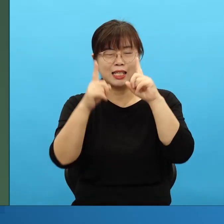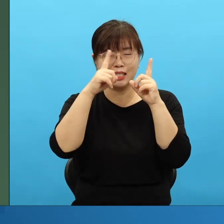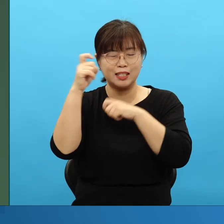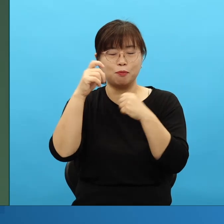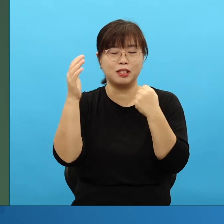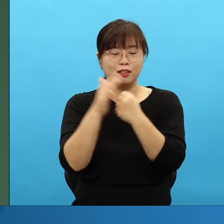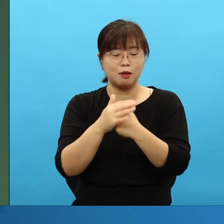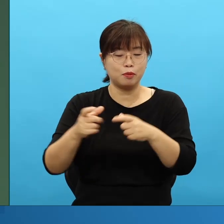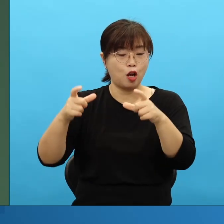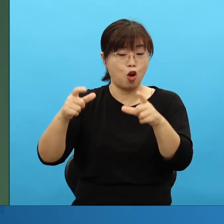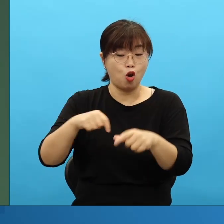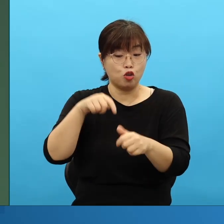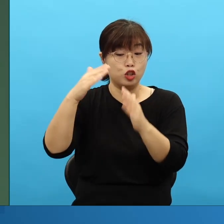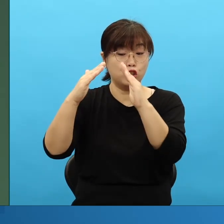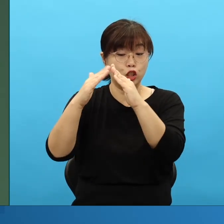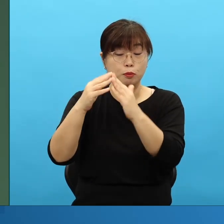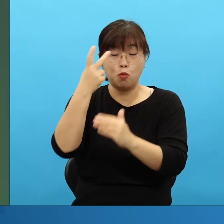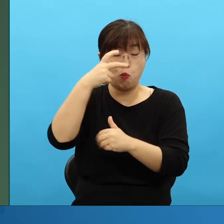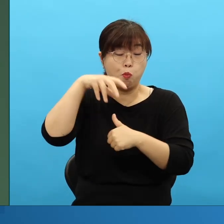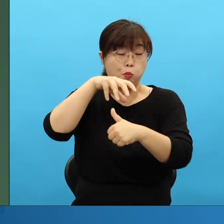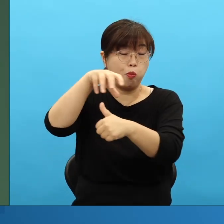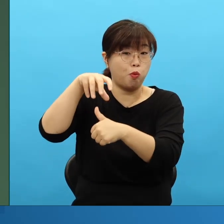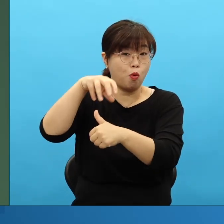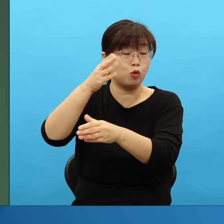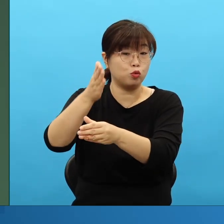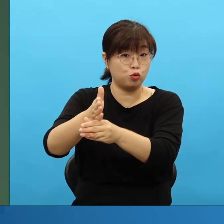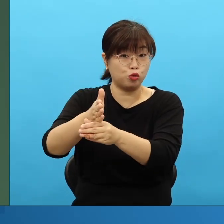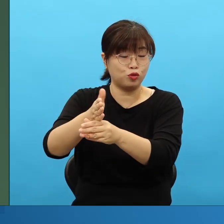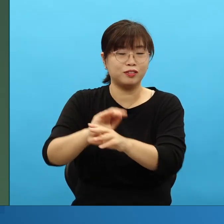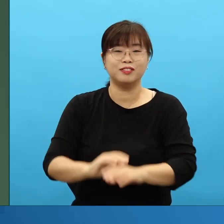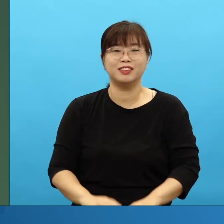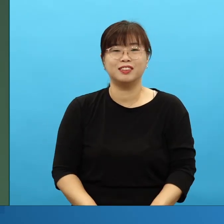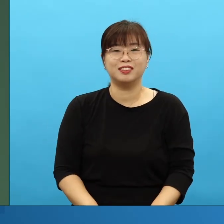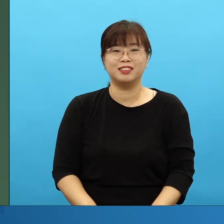as a historical relic. 근데 보니까 농을 잃어보니까